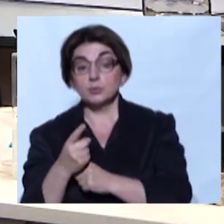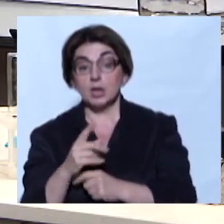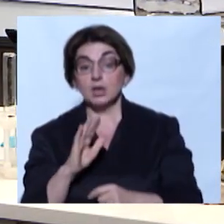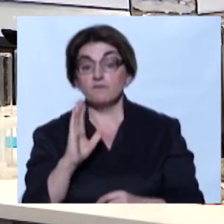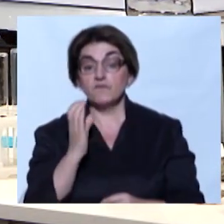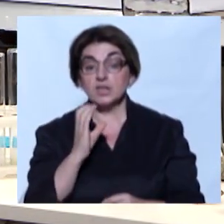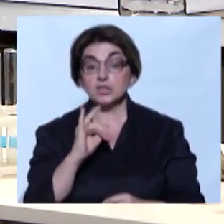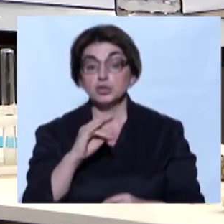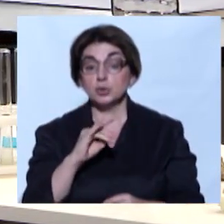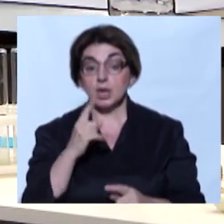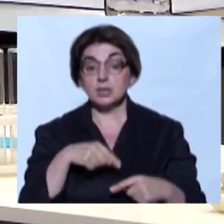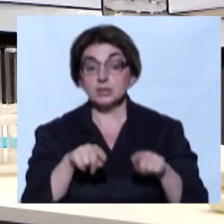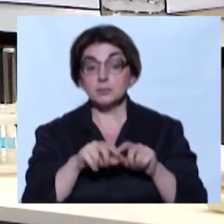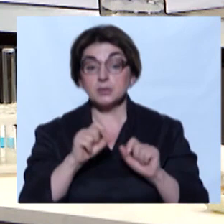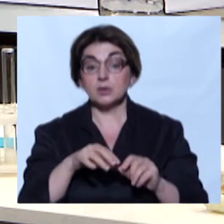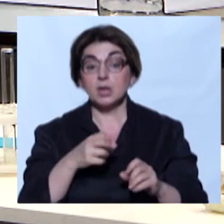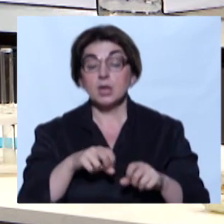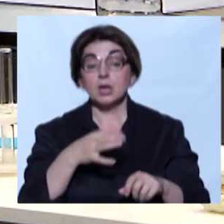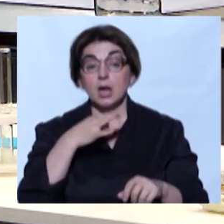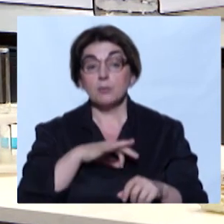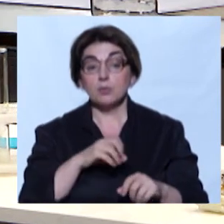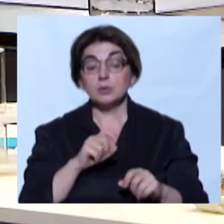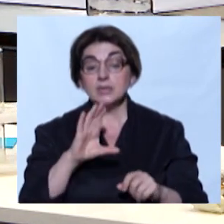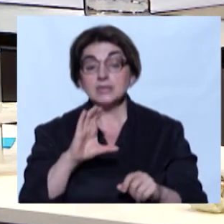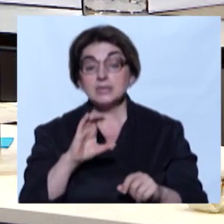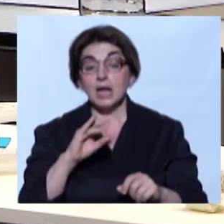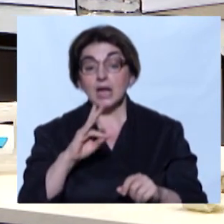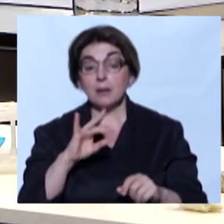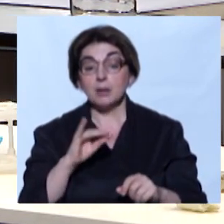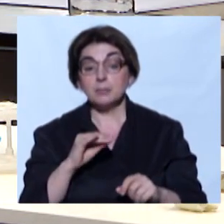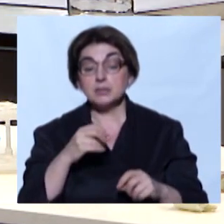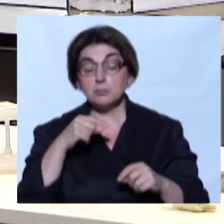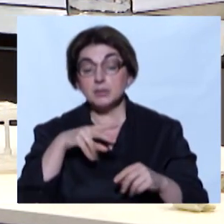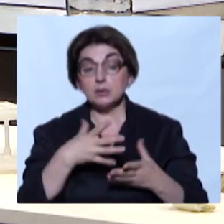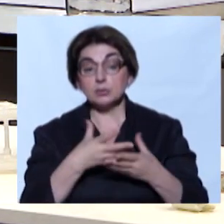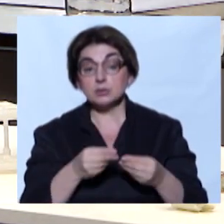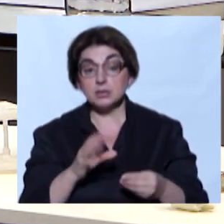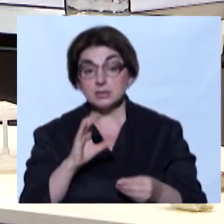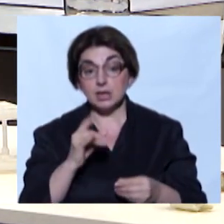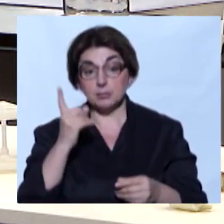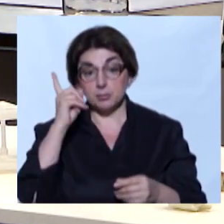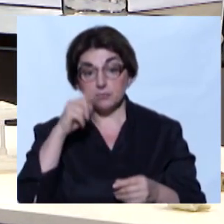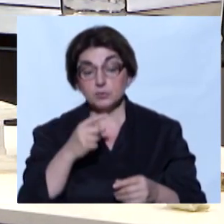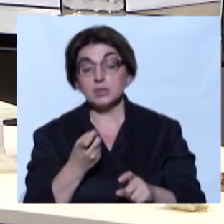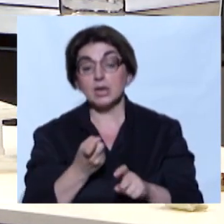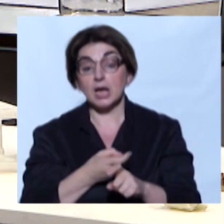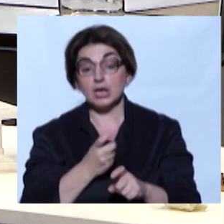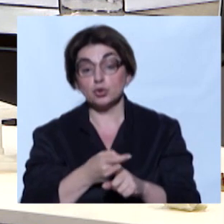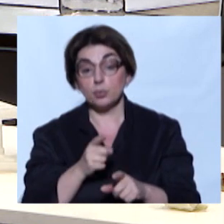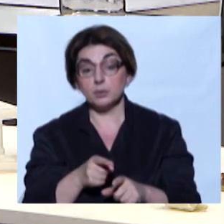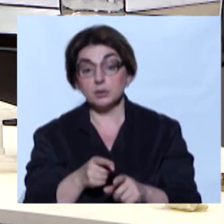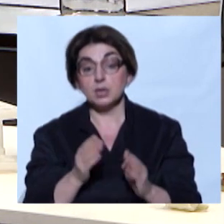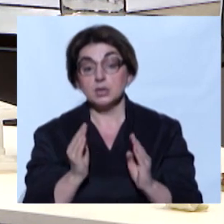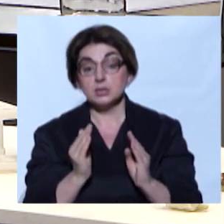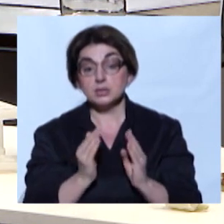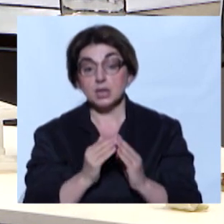ვერცხლის იონი, ასევე ინდიკატორად შეგიძლიათ გამოიყენოთ სახამებლის ხსნარი. Სახამებელს თქვენი თითო შეიცავს ასევე კარტოფილიც და